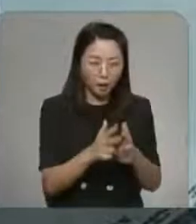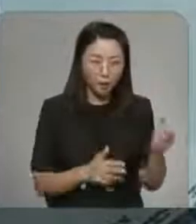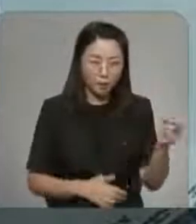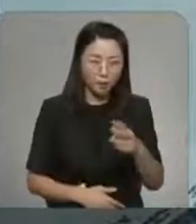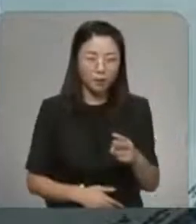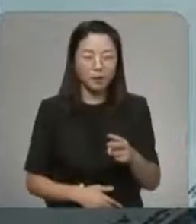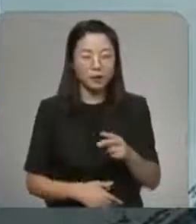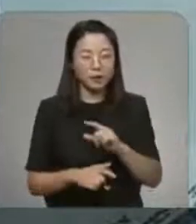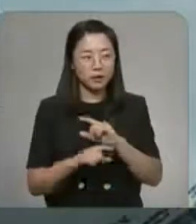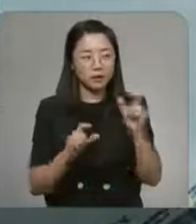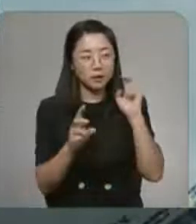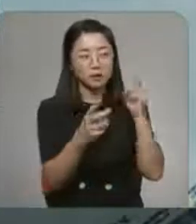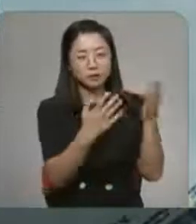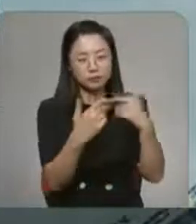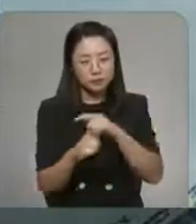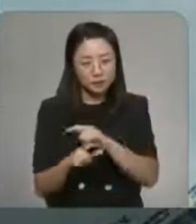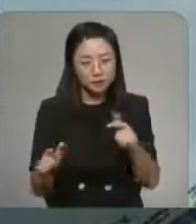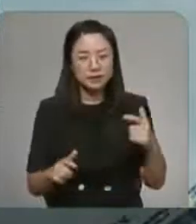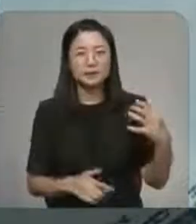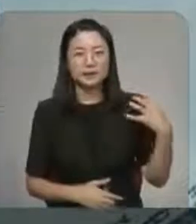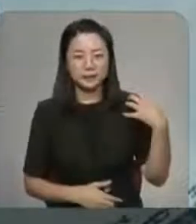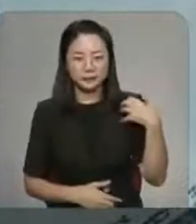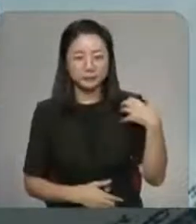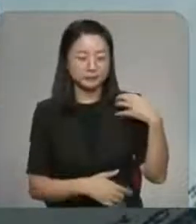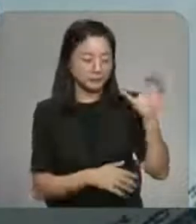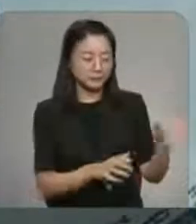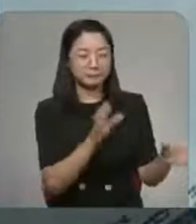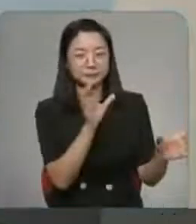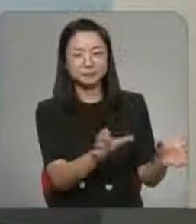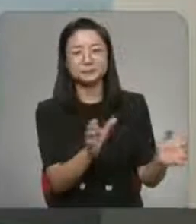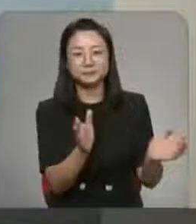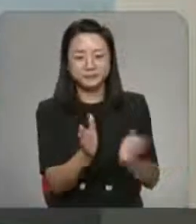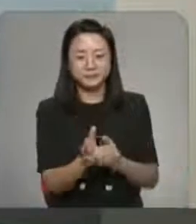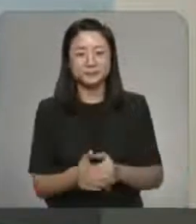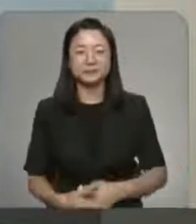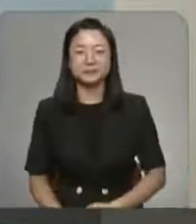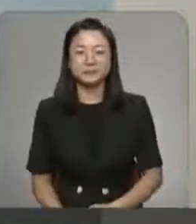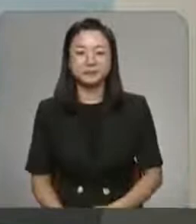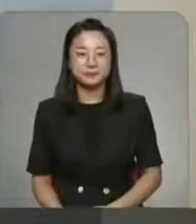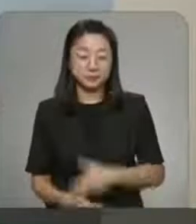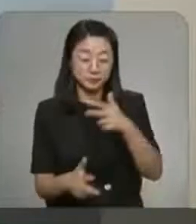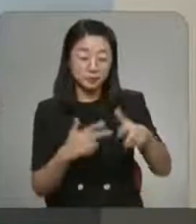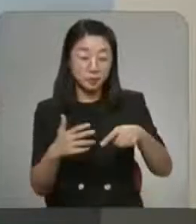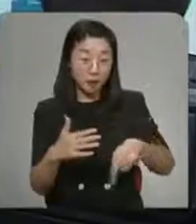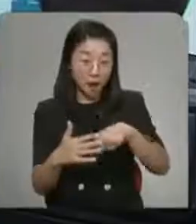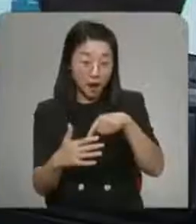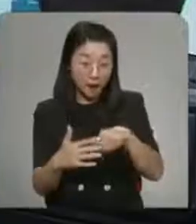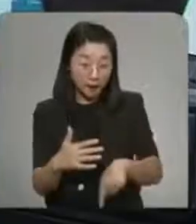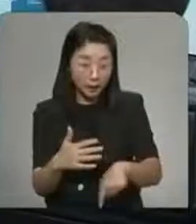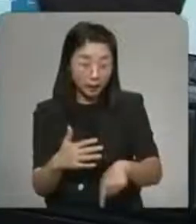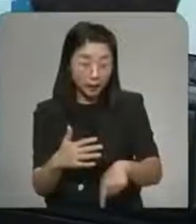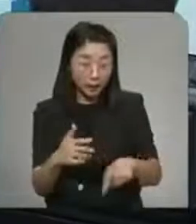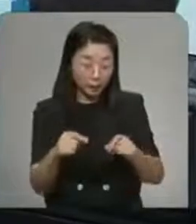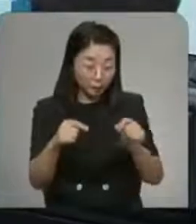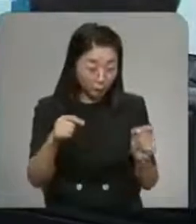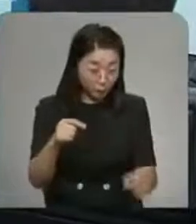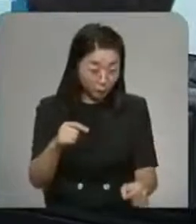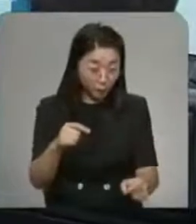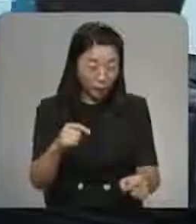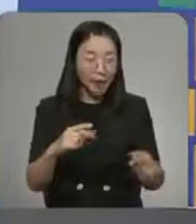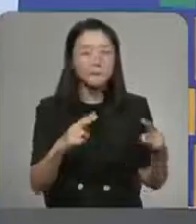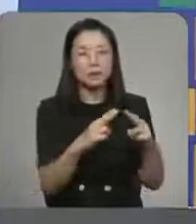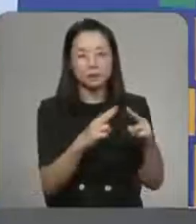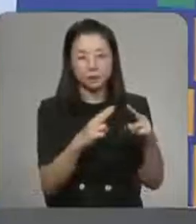전략산업 육성을 담당하도록 그렇게 했습니다. 산업국 안에는 김 지사의 공약 사업인 반도체